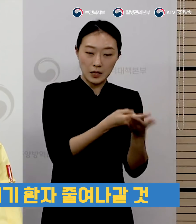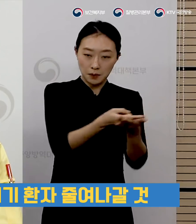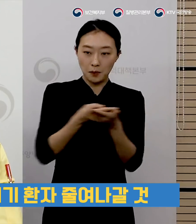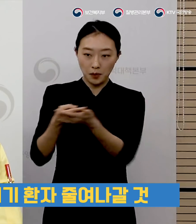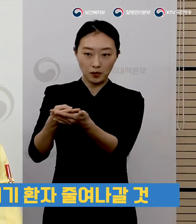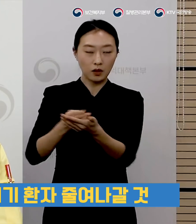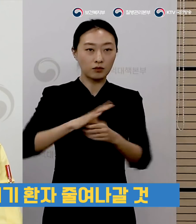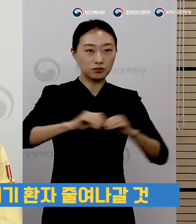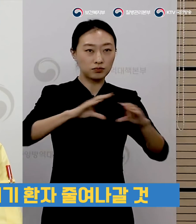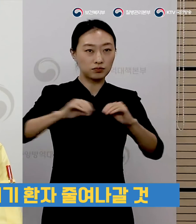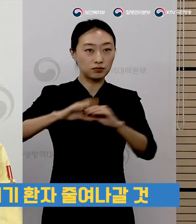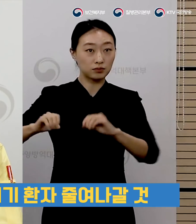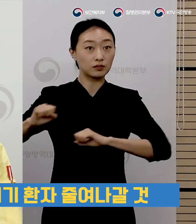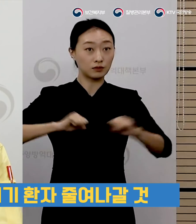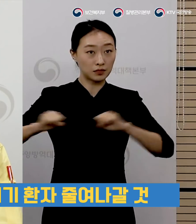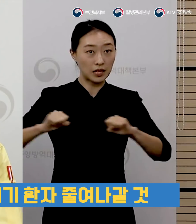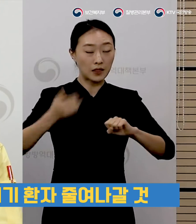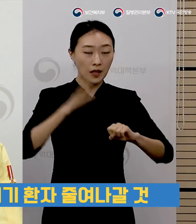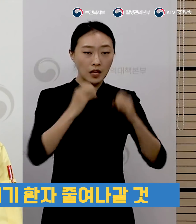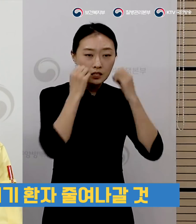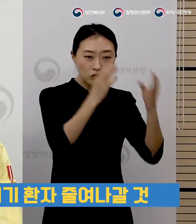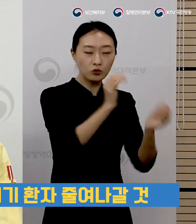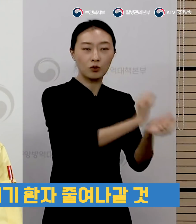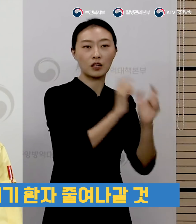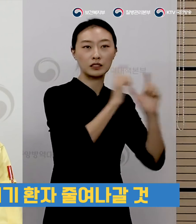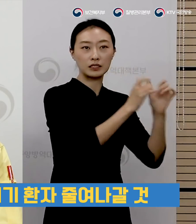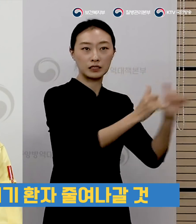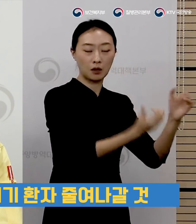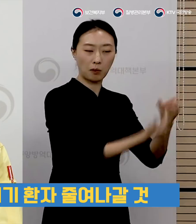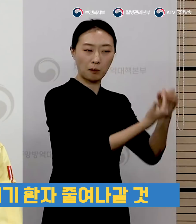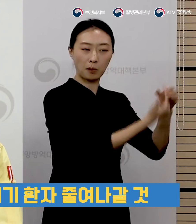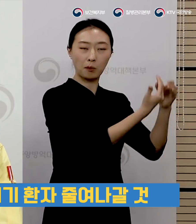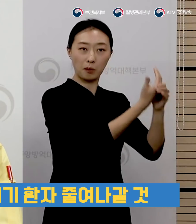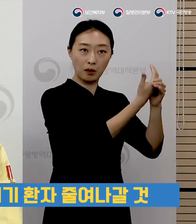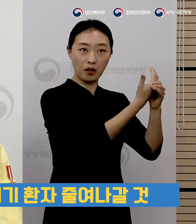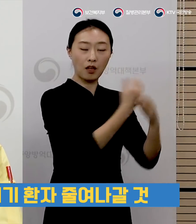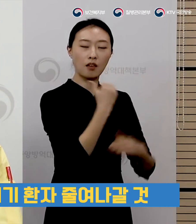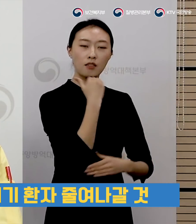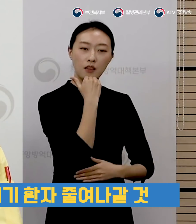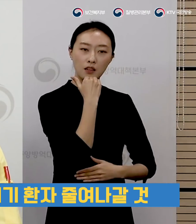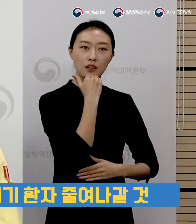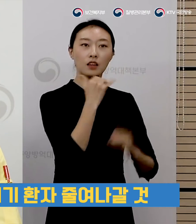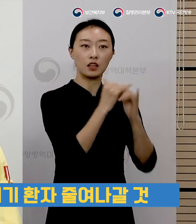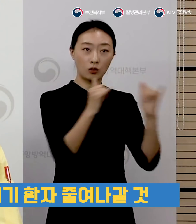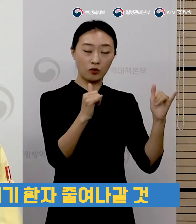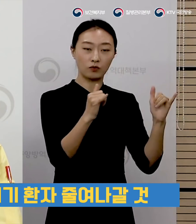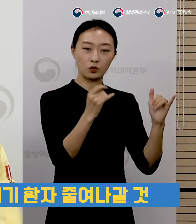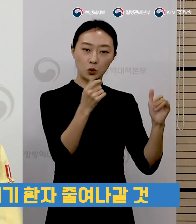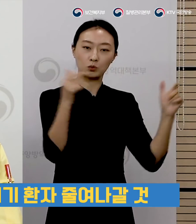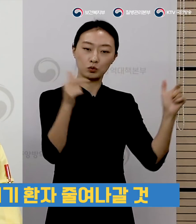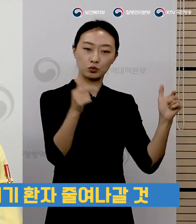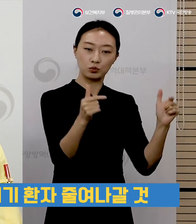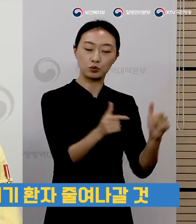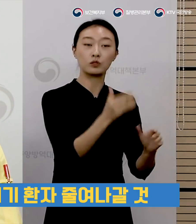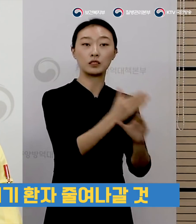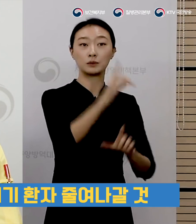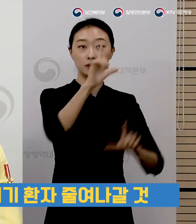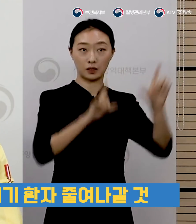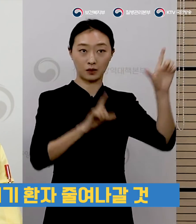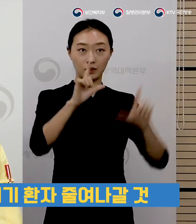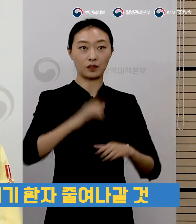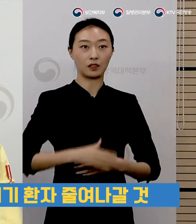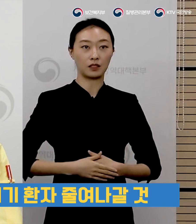있으나 신규 확진 환자 발생에 따라 대기 인원 규모가 서서히 줄어들고 있습니다.